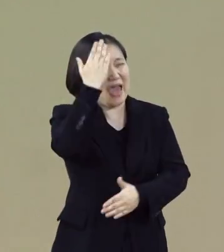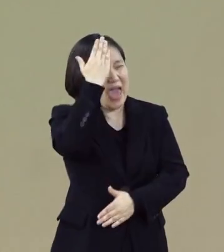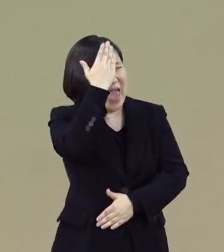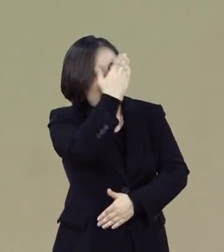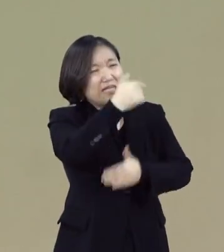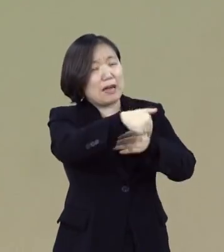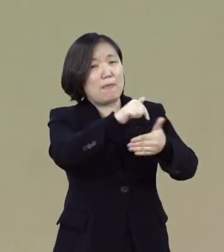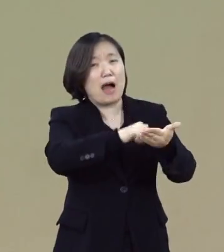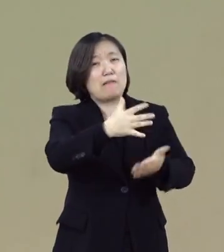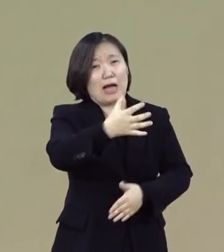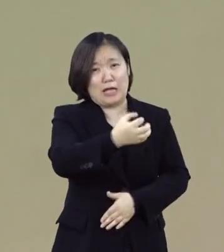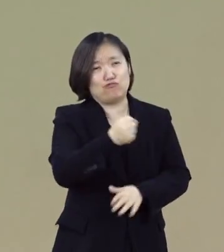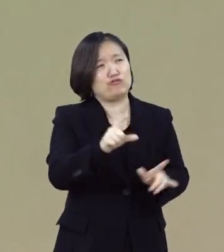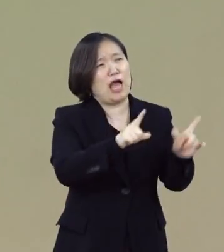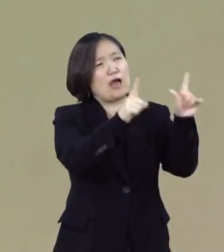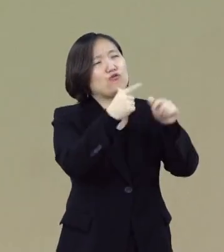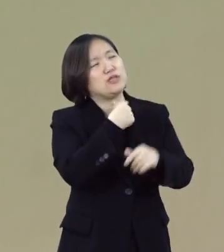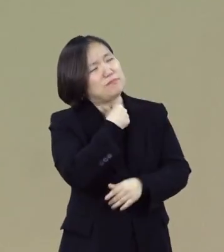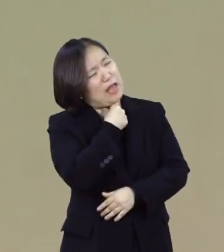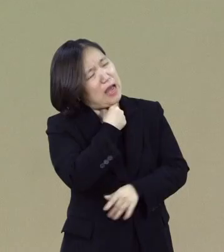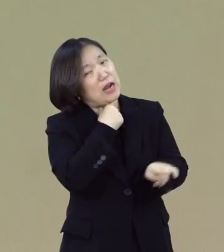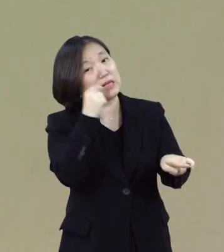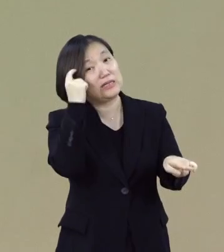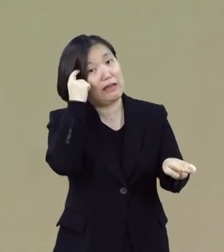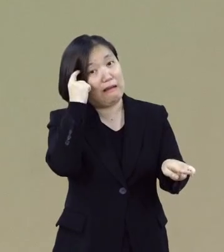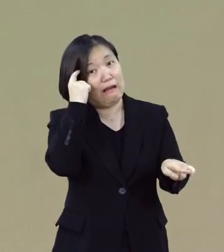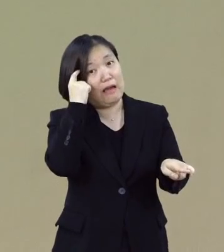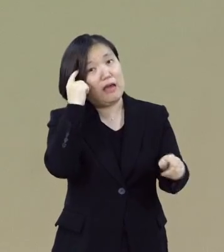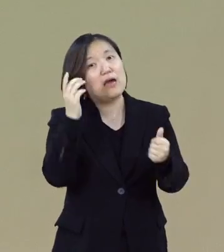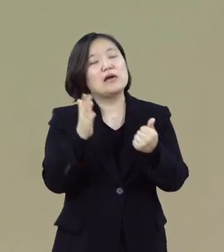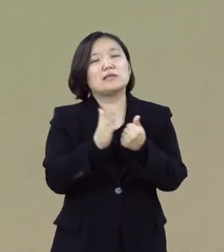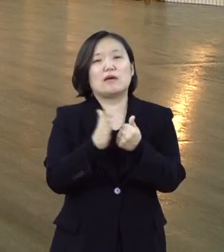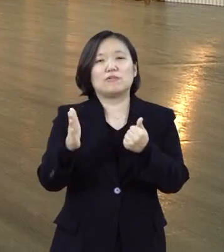다니고 보시도 하고 공양도 하면서 살았다는 겁니다.